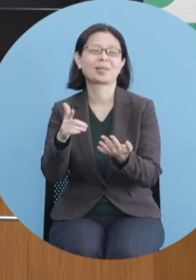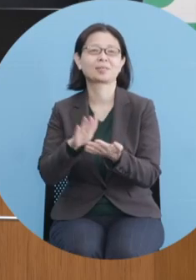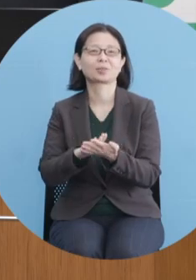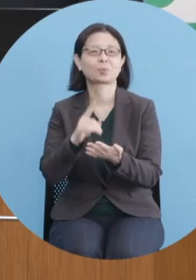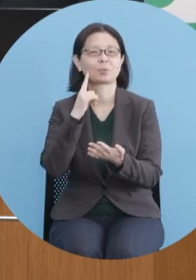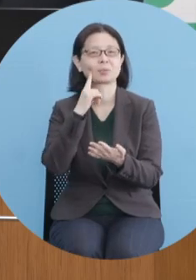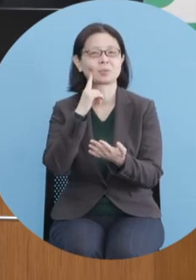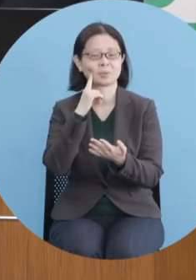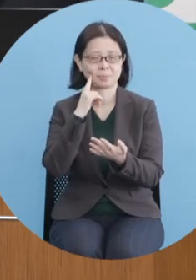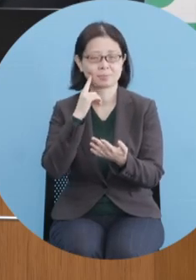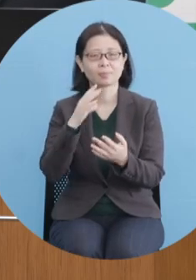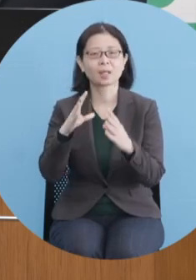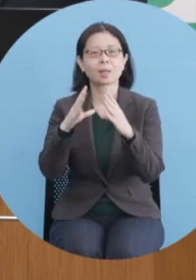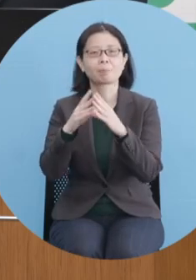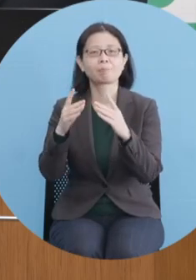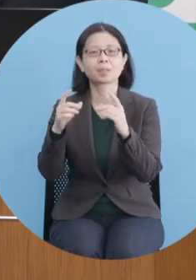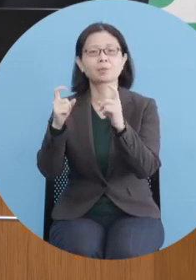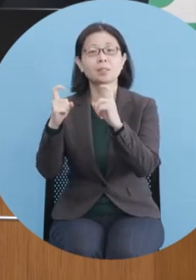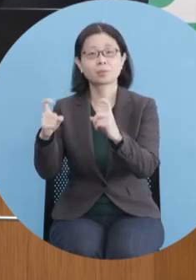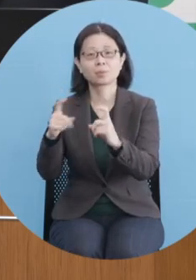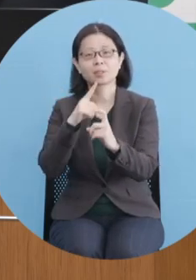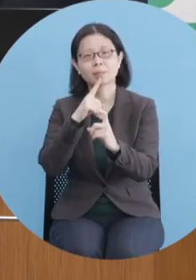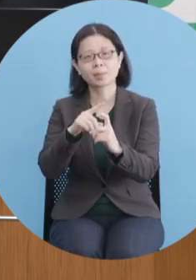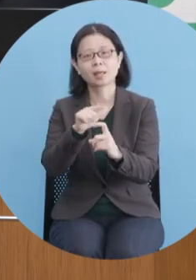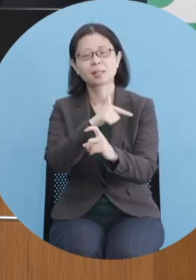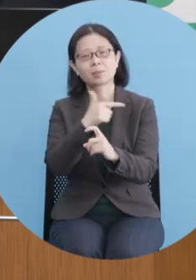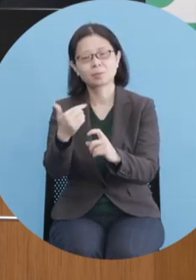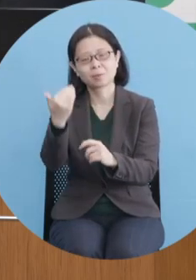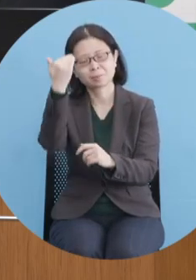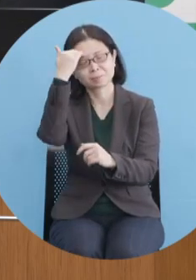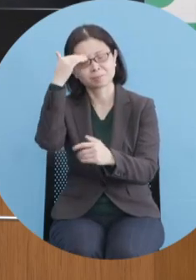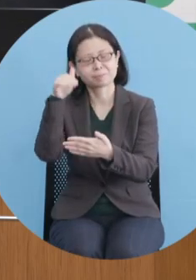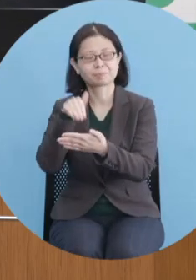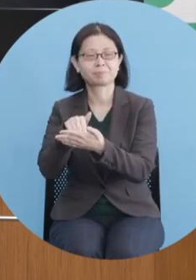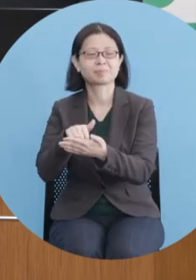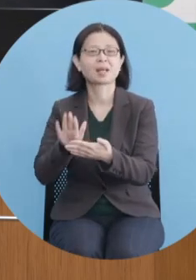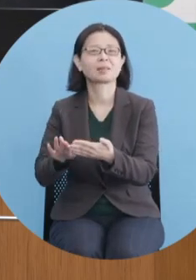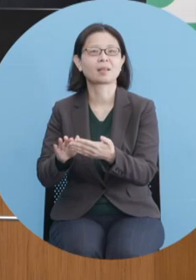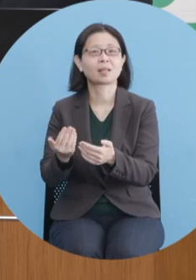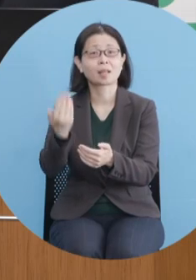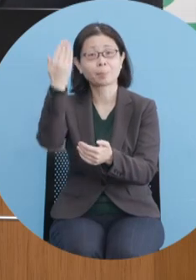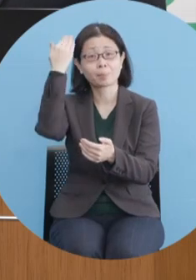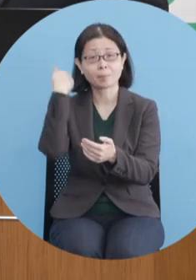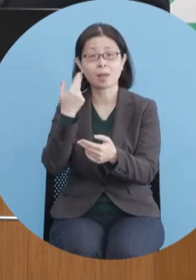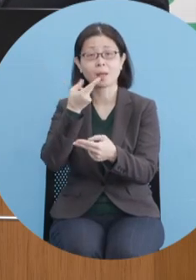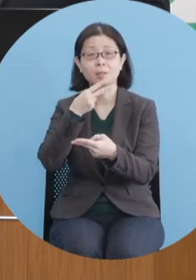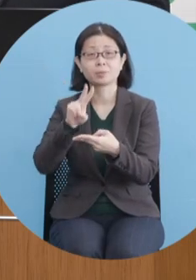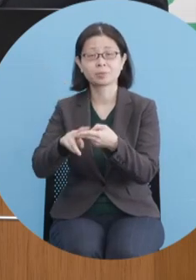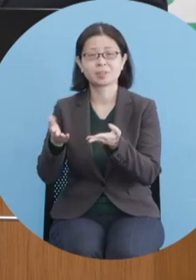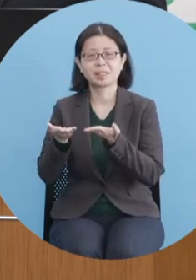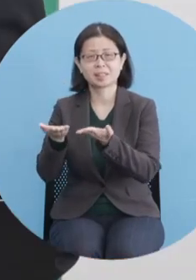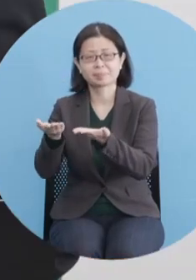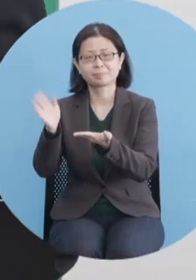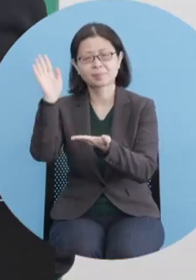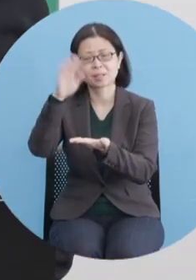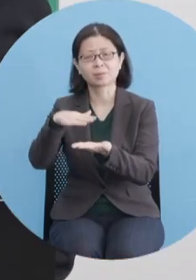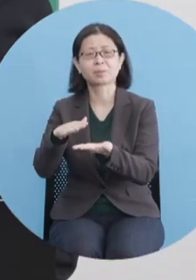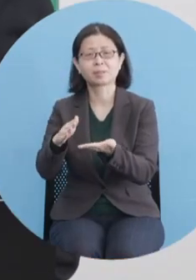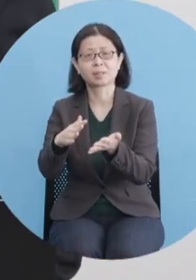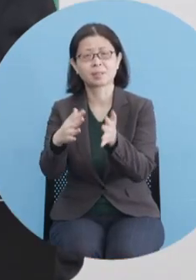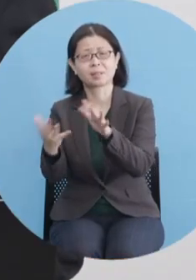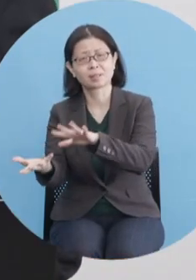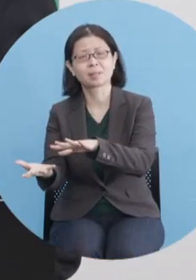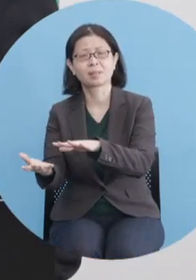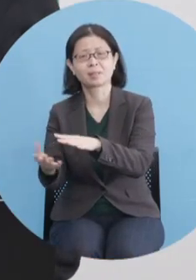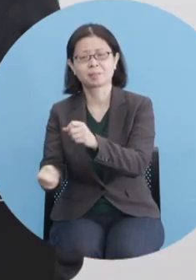危機を迎えているわけでございます福井震災によってえ完全に開してそこから組み上げたという風な